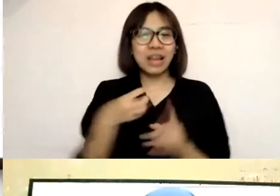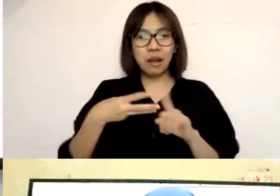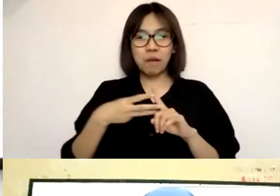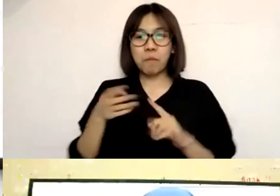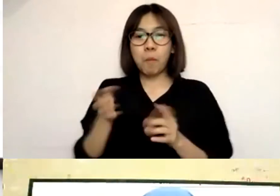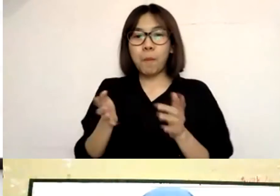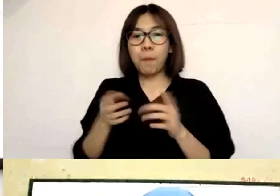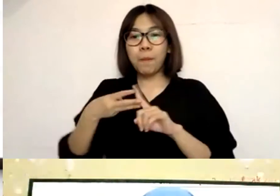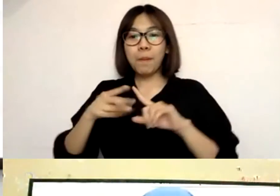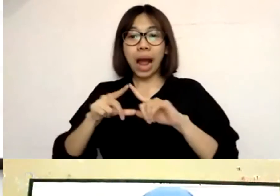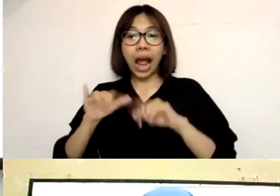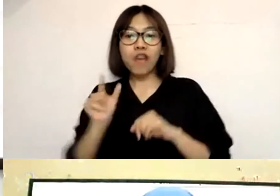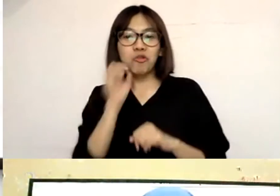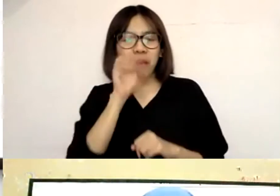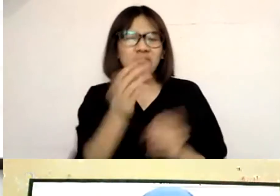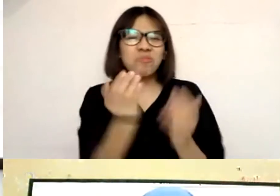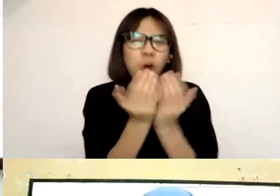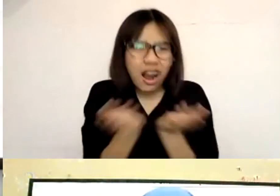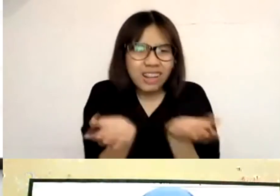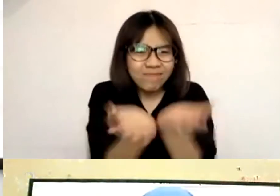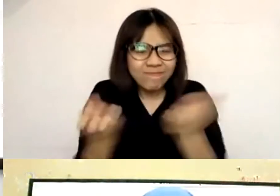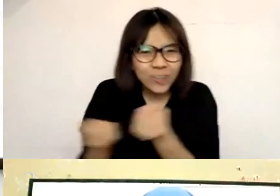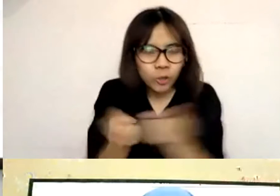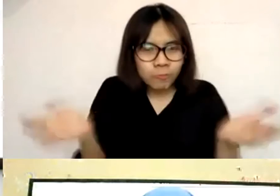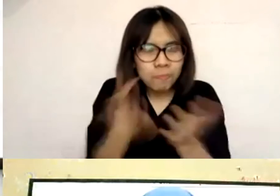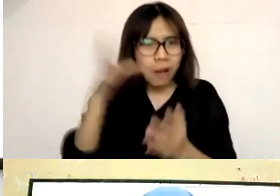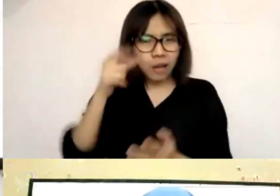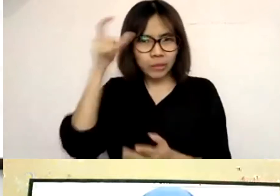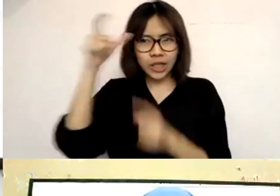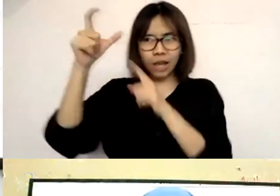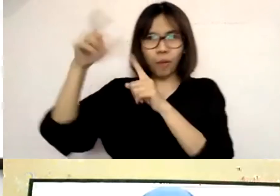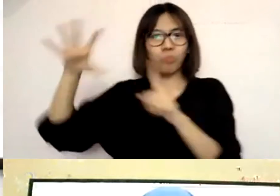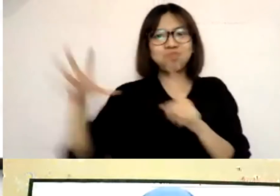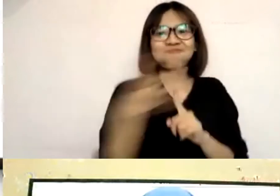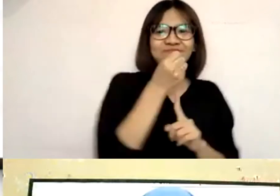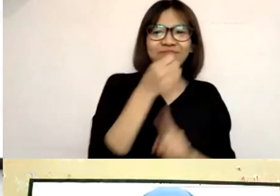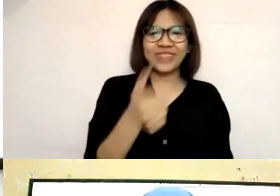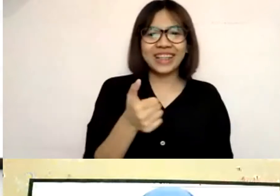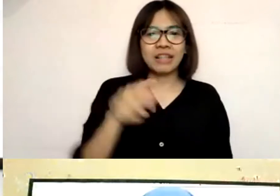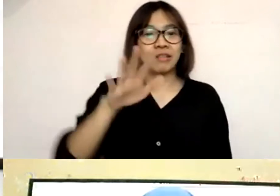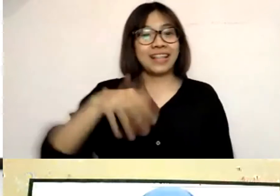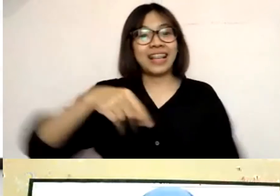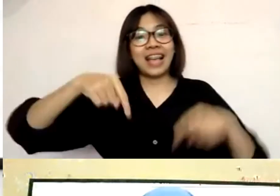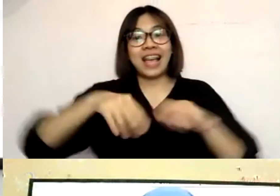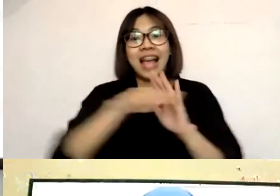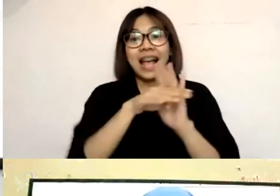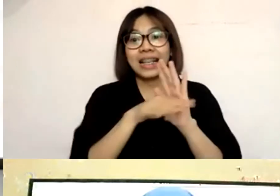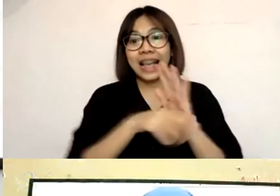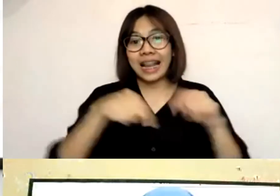apa yang dicita-citakan Tasya nanti bisa terwujud. Amin, amin. Nah, di forum ini,